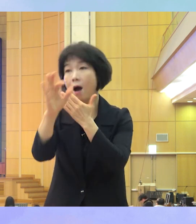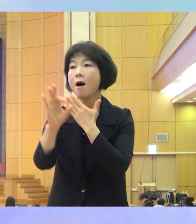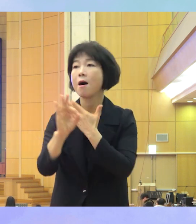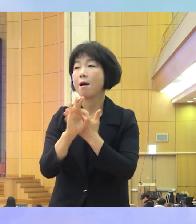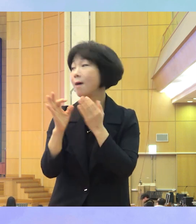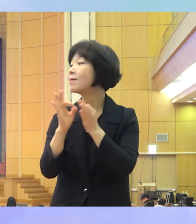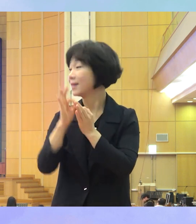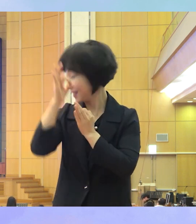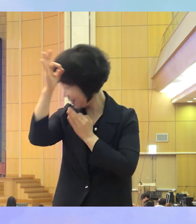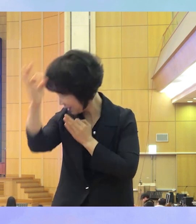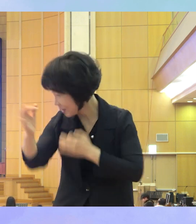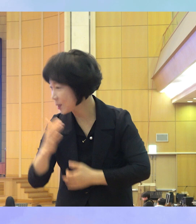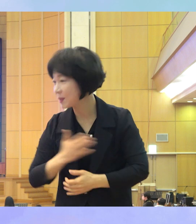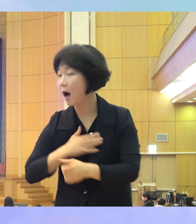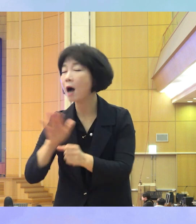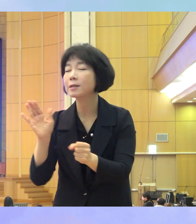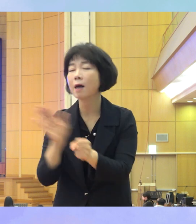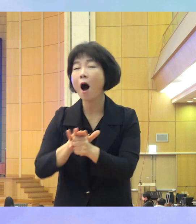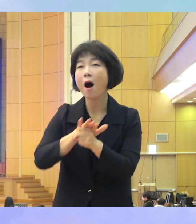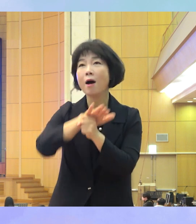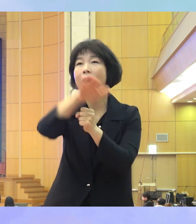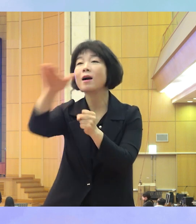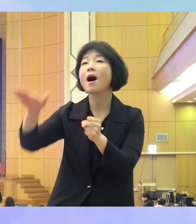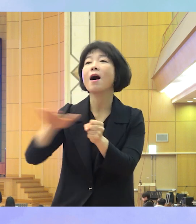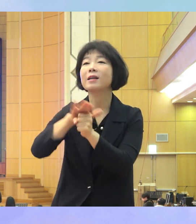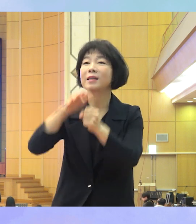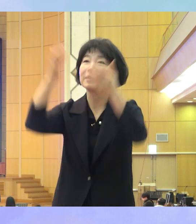따르면 길이 나를